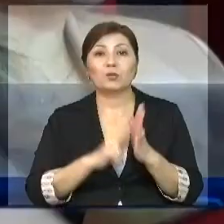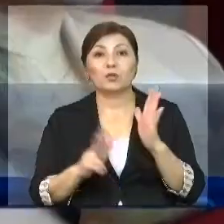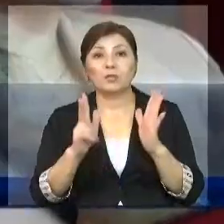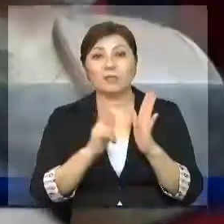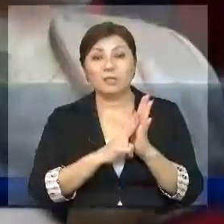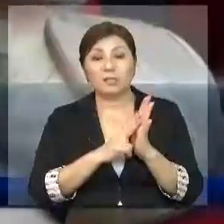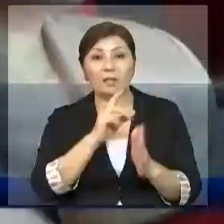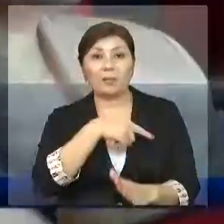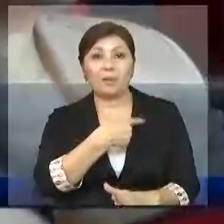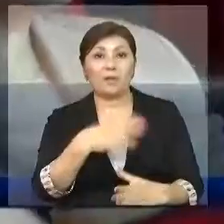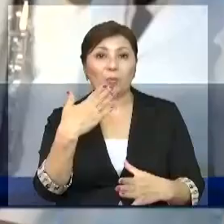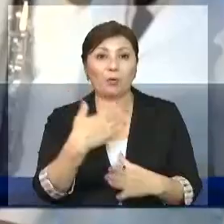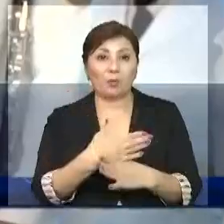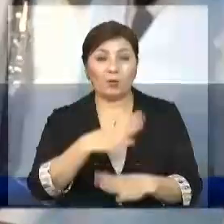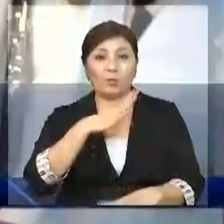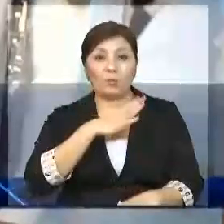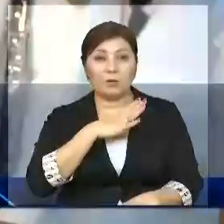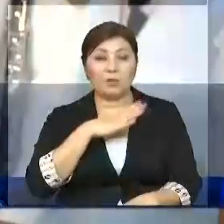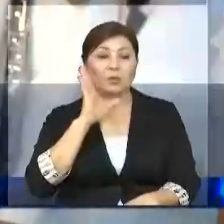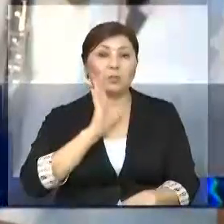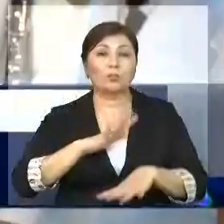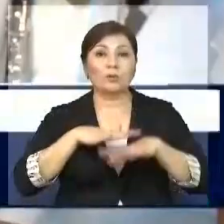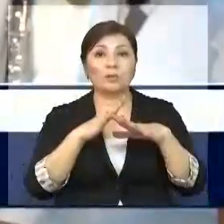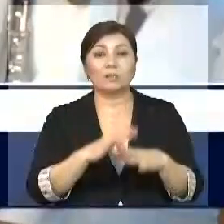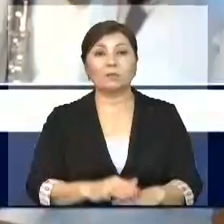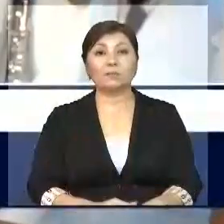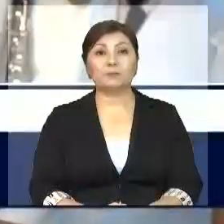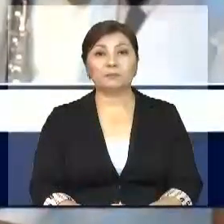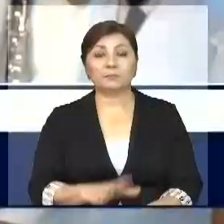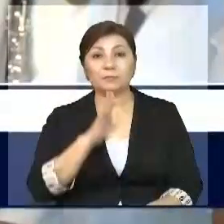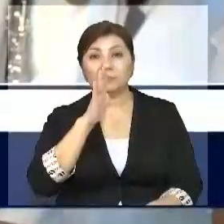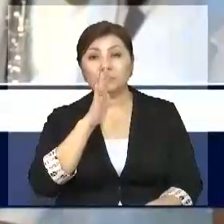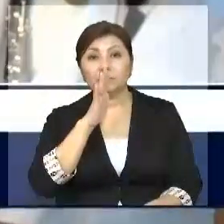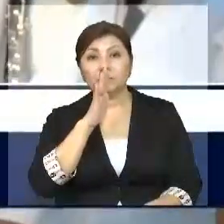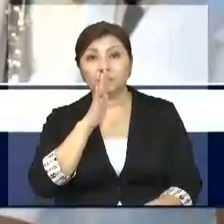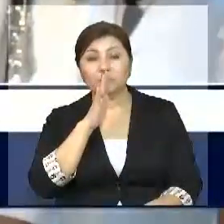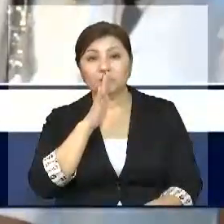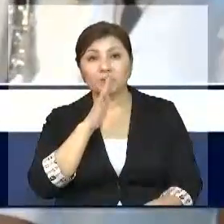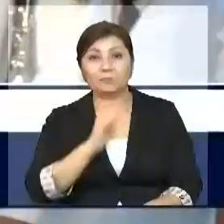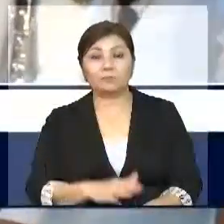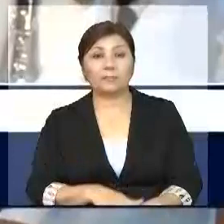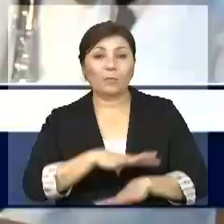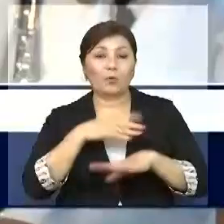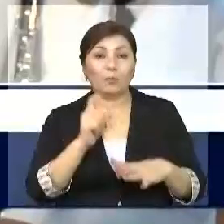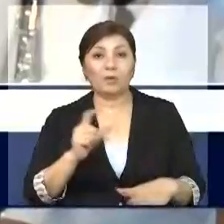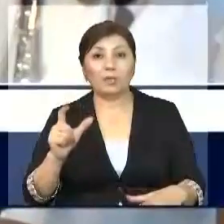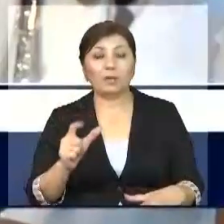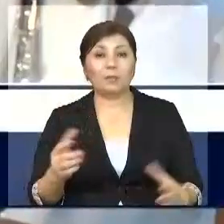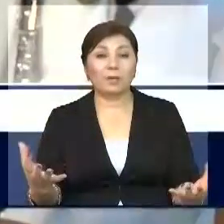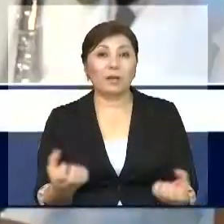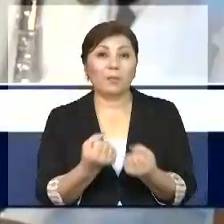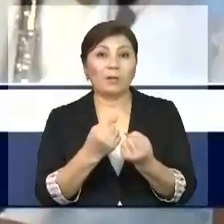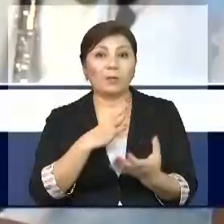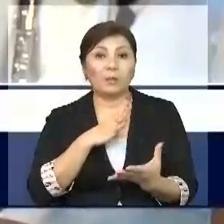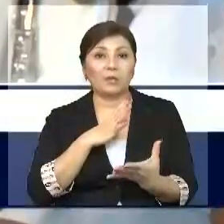188-ine медициналық көмек көрсетілді. Су тасқыны кезінде апатта ойын қолдық. Kançama jandarda aman